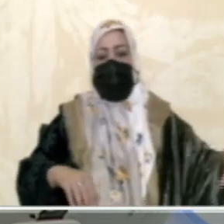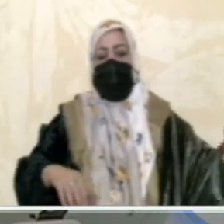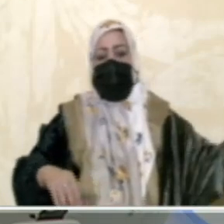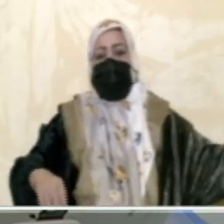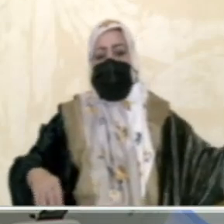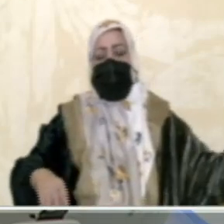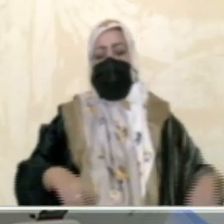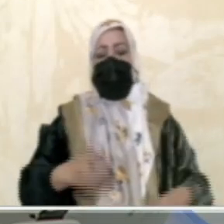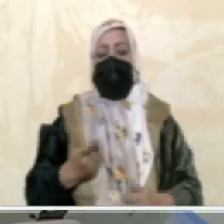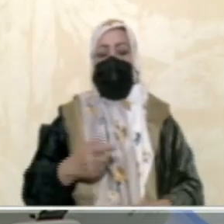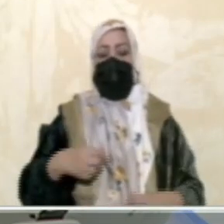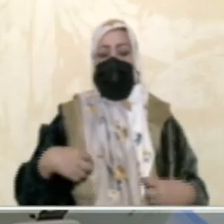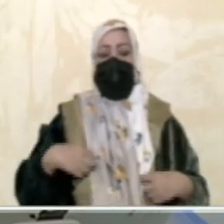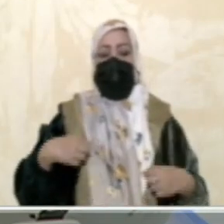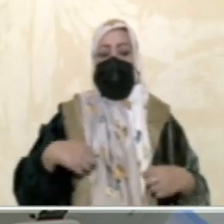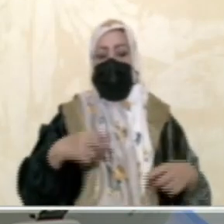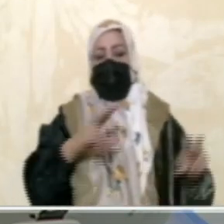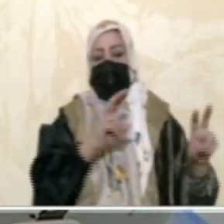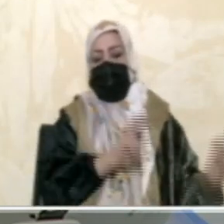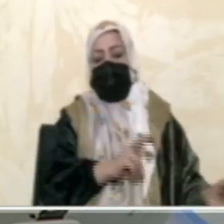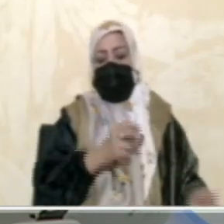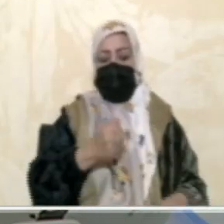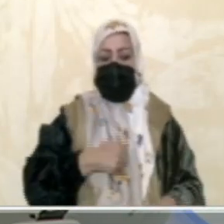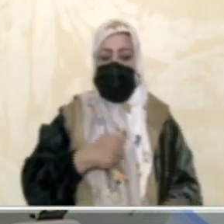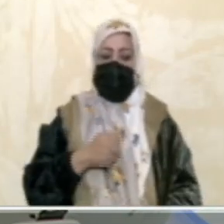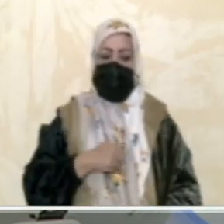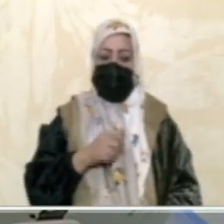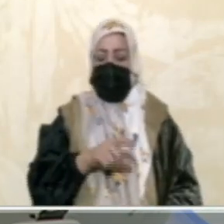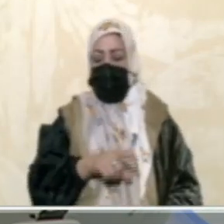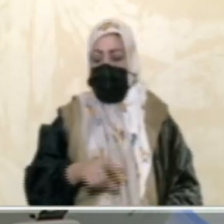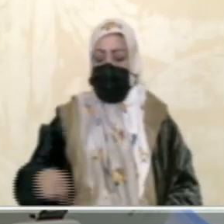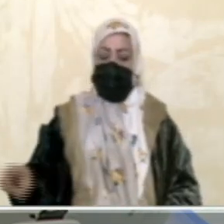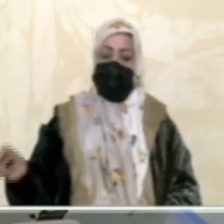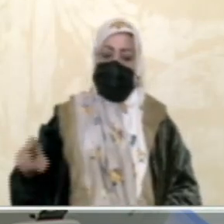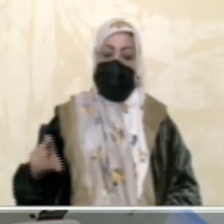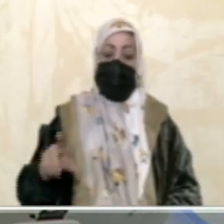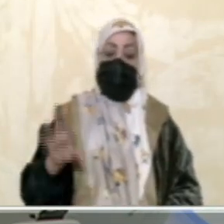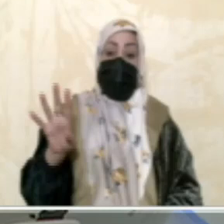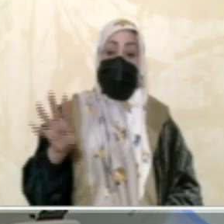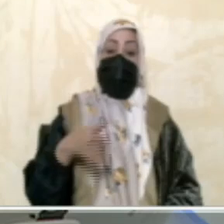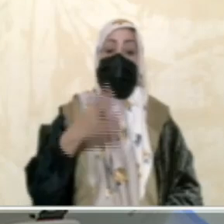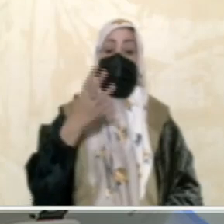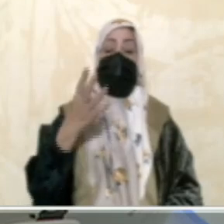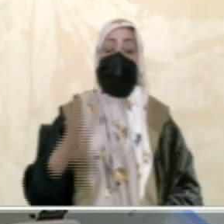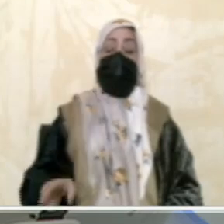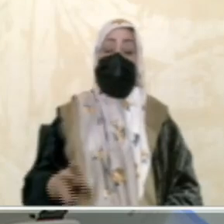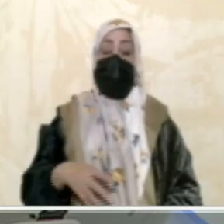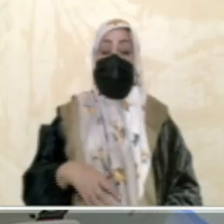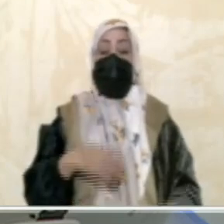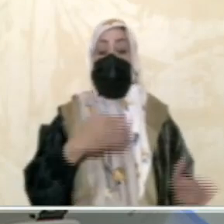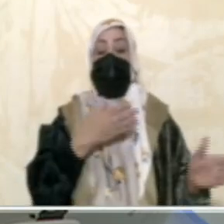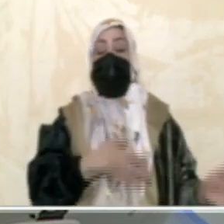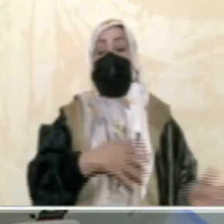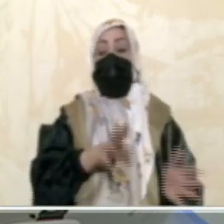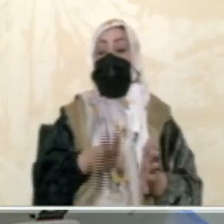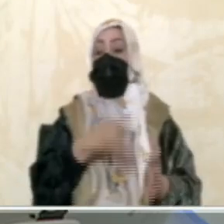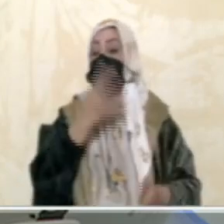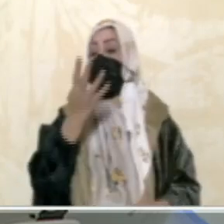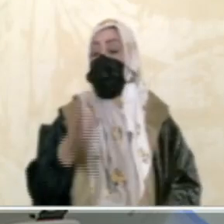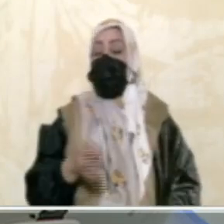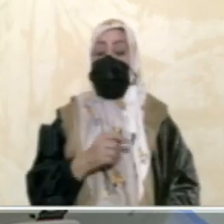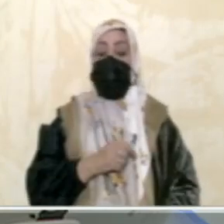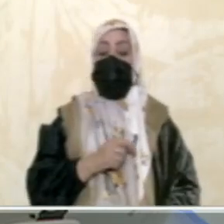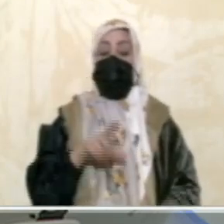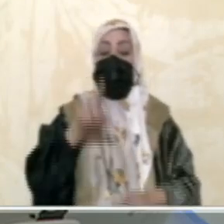وهذا يعني امر مخالف للسنه تماما المساجد هي من الامكنه